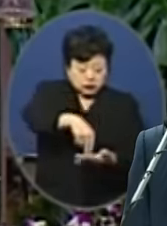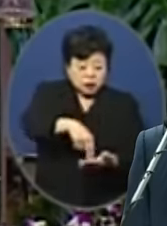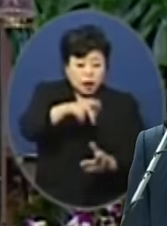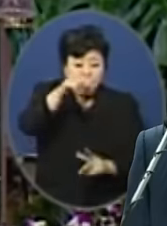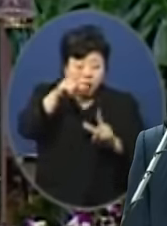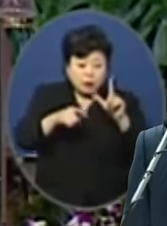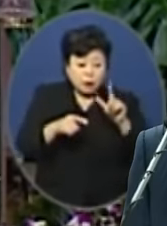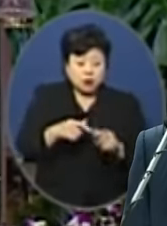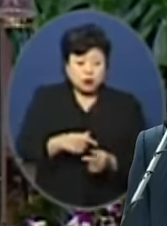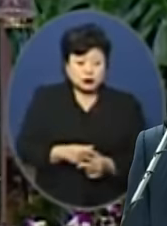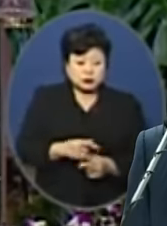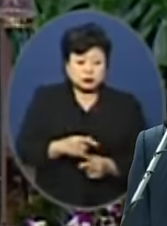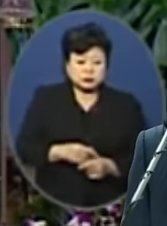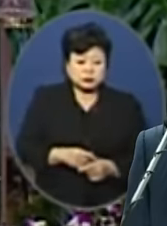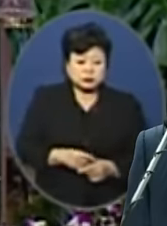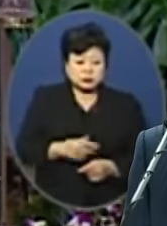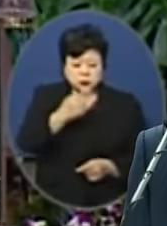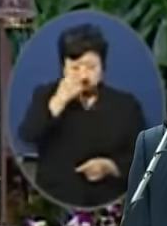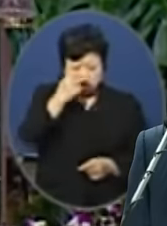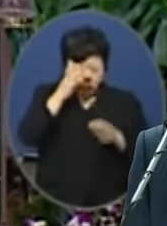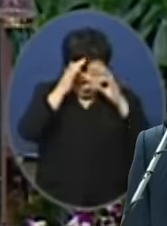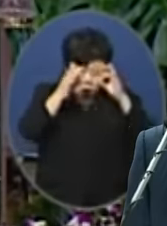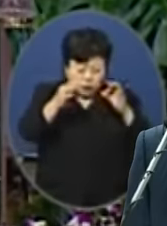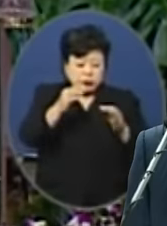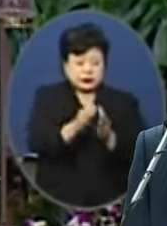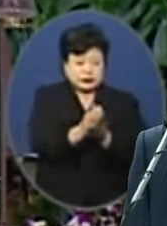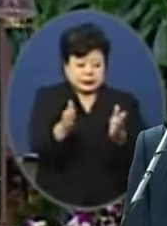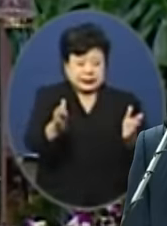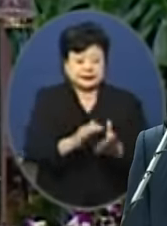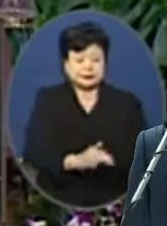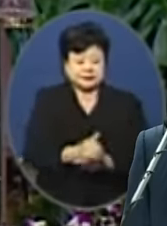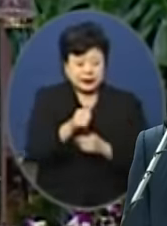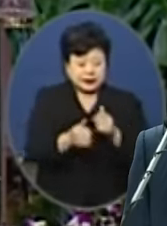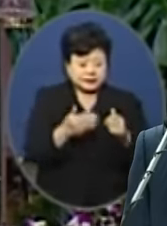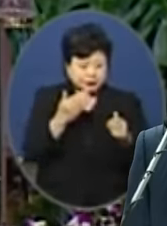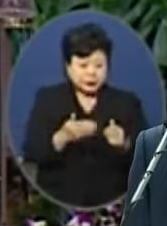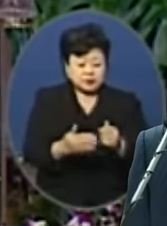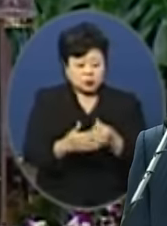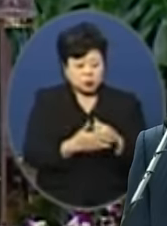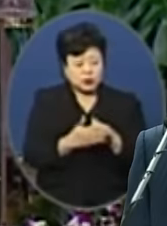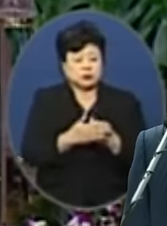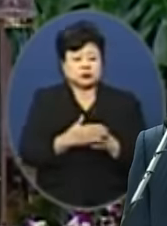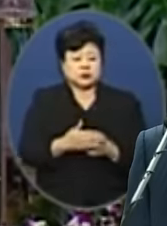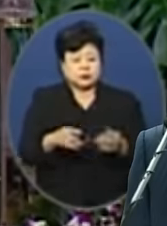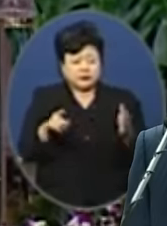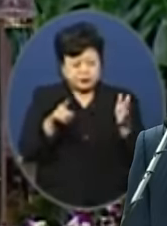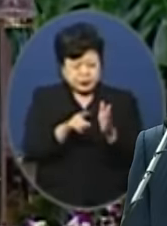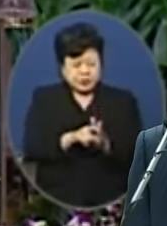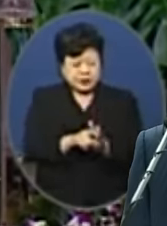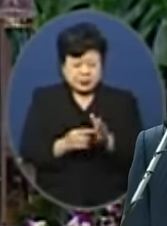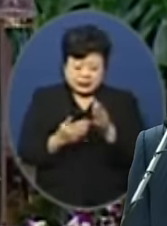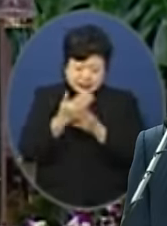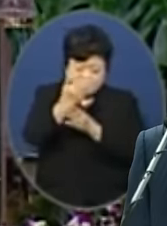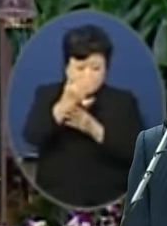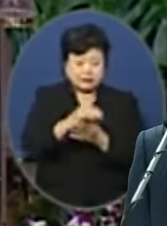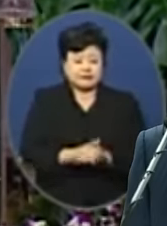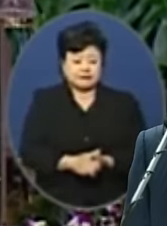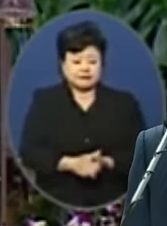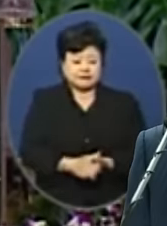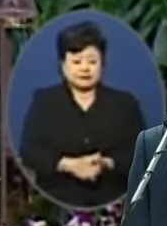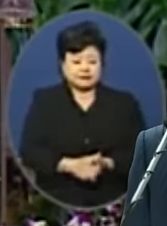모습을, 걸음을 내딛는 모습을 상상하기 시작했습니다. 그랬더니 하나님이 도와주실 것이라는 믿음이